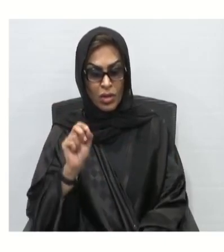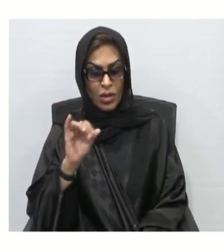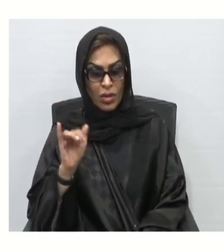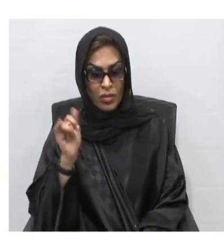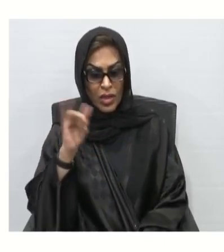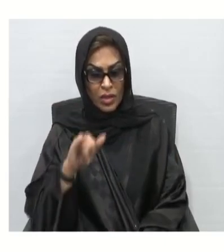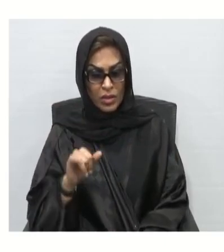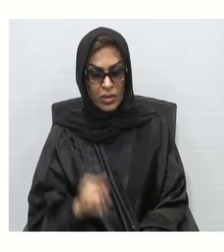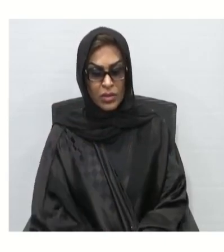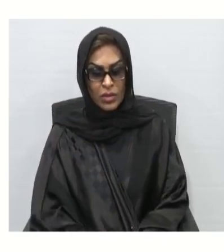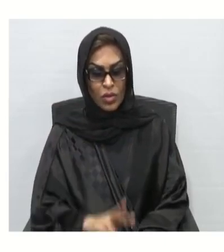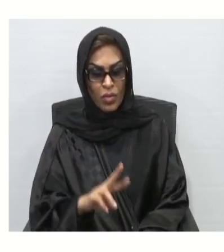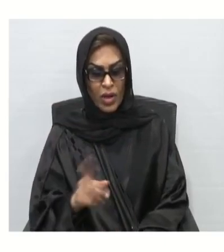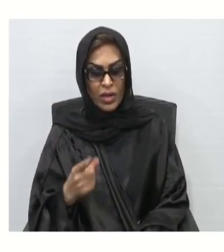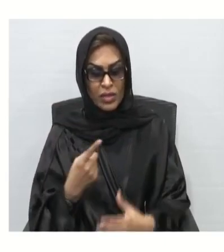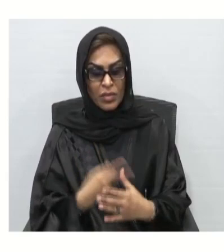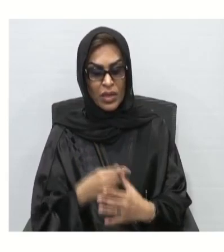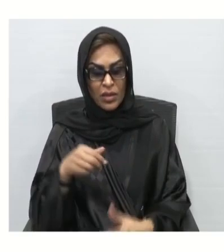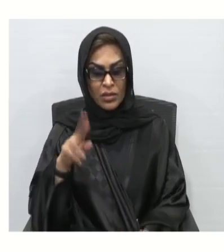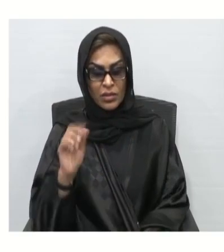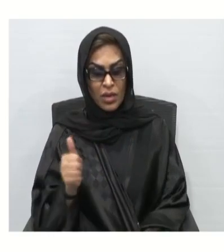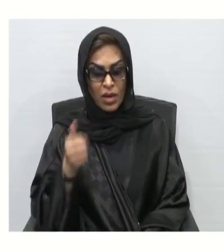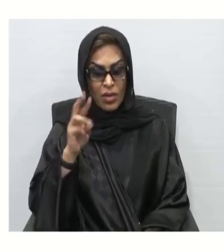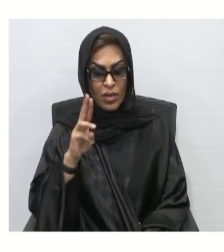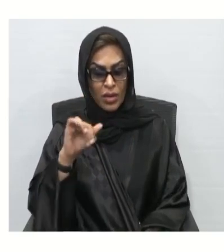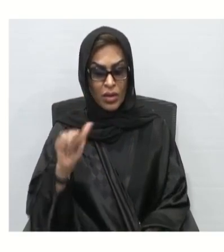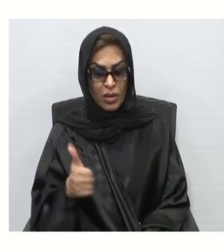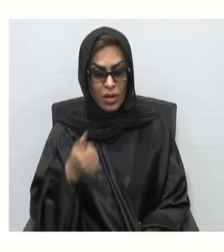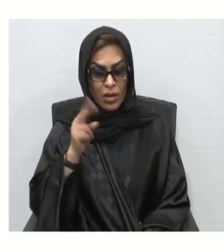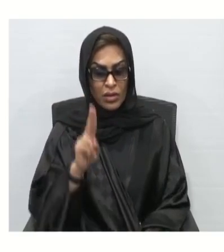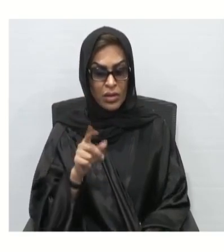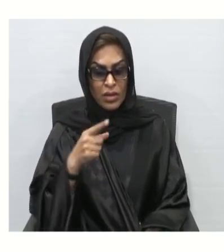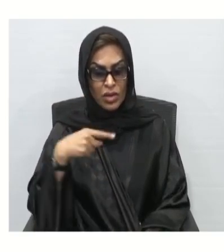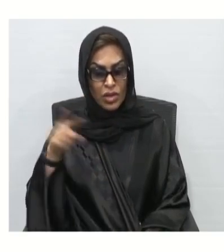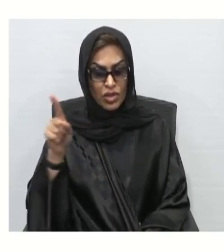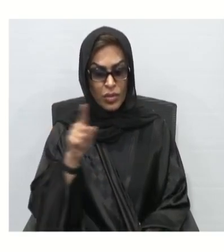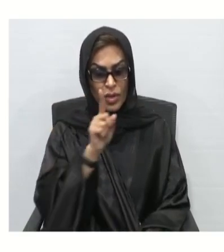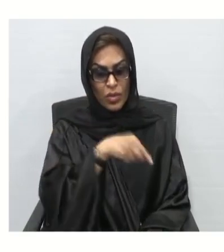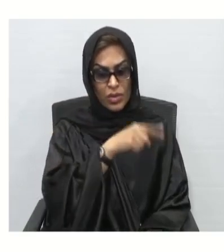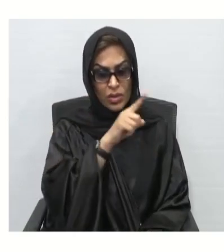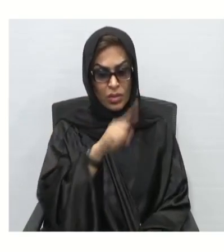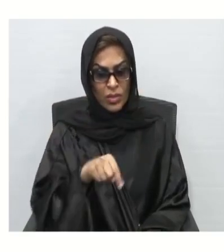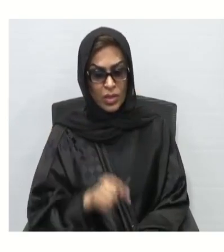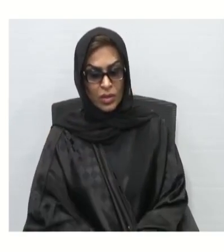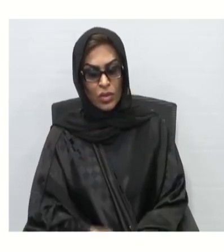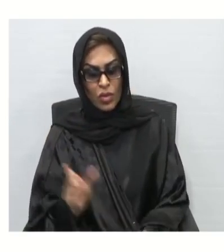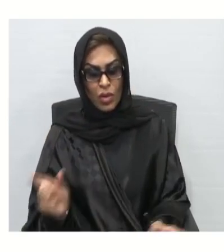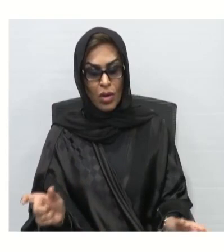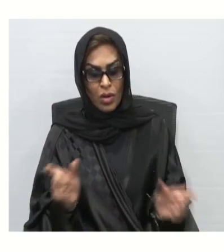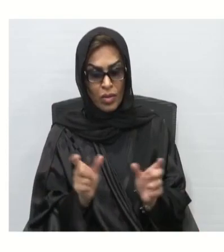التاثيرات الايجابيه والسلبيه للتجاره الرقميه يقارن بين ايجابيات